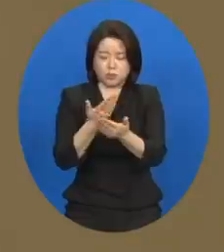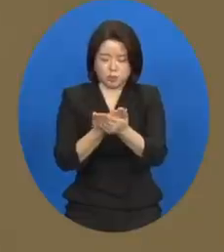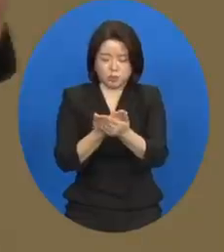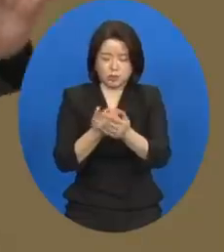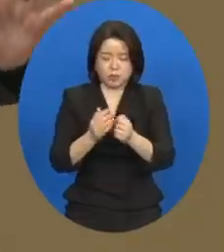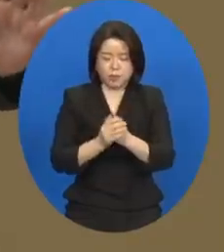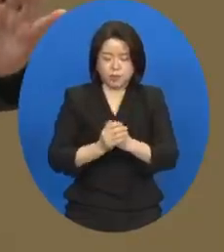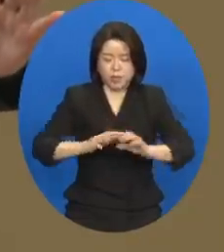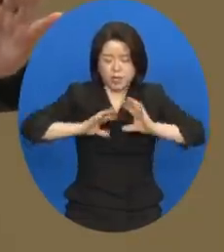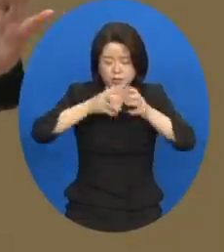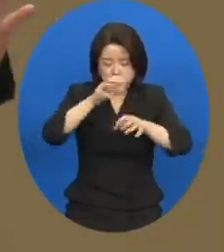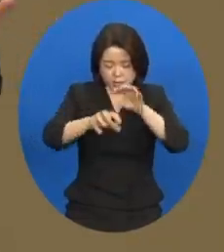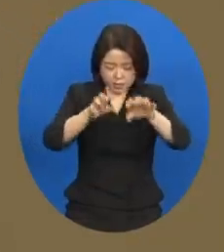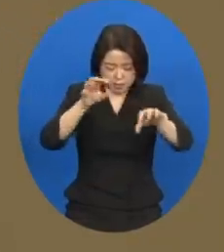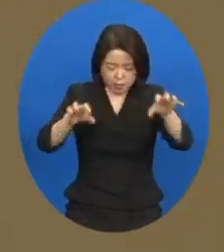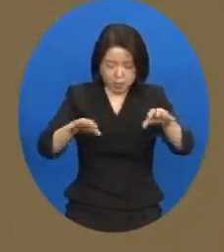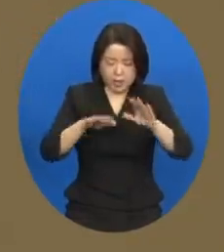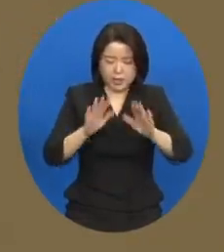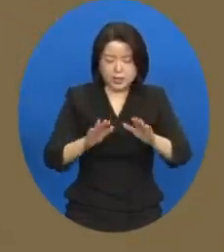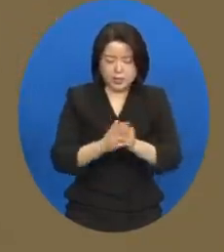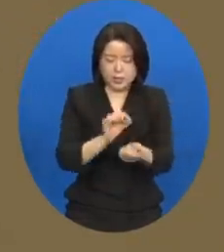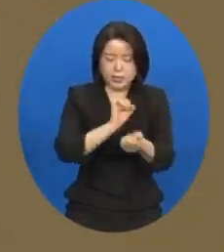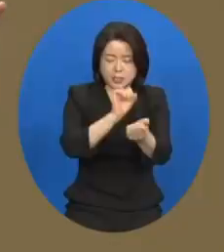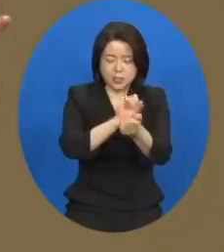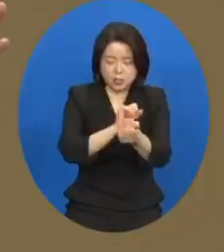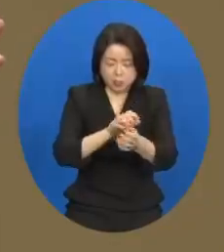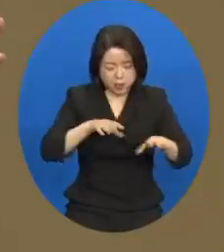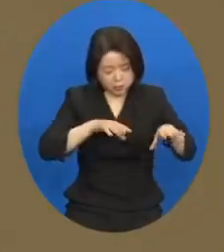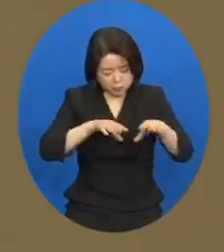하나님, 세계 열방에 이제는 전염병이 그치고